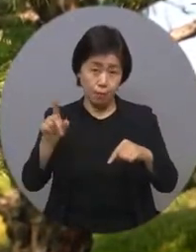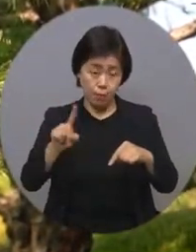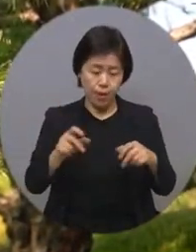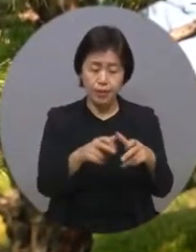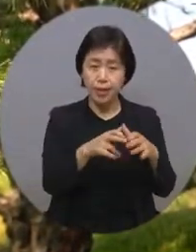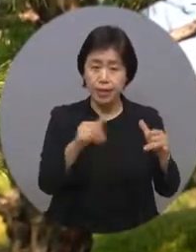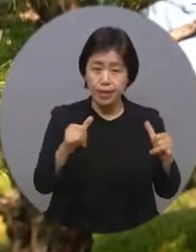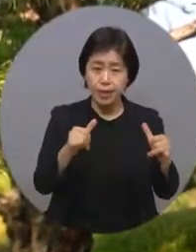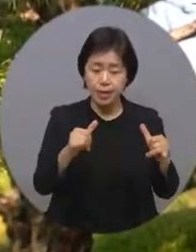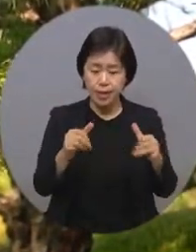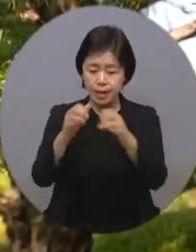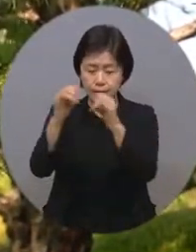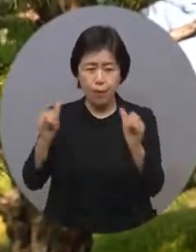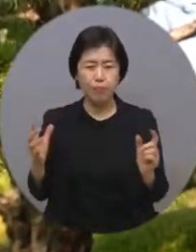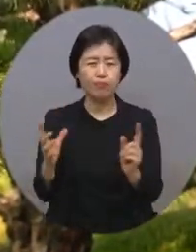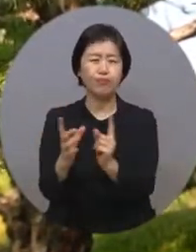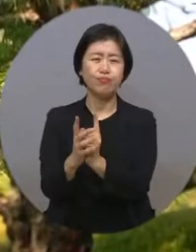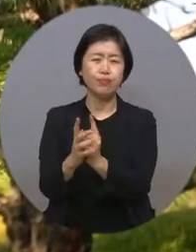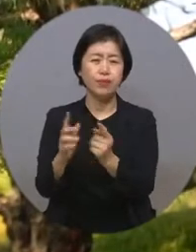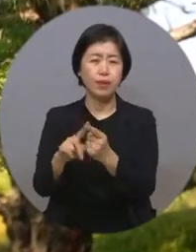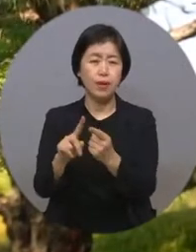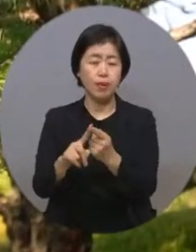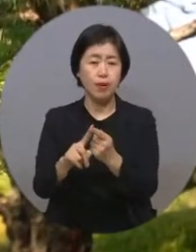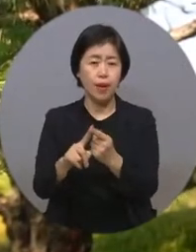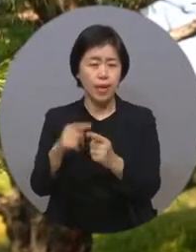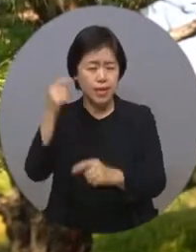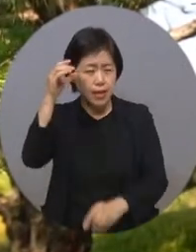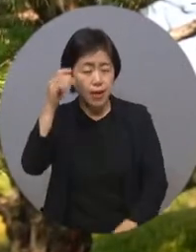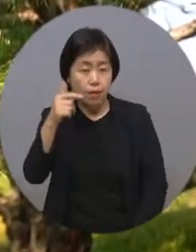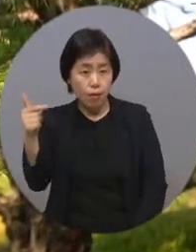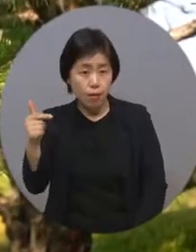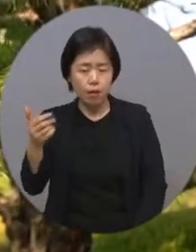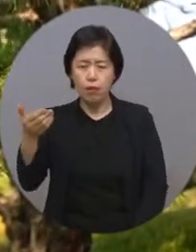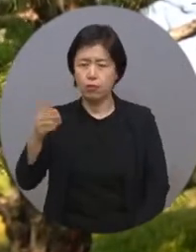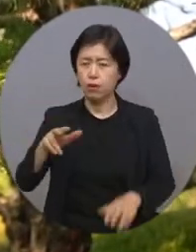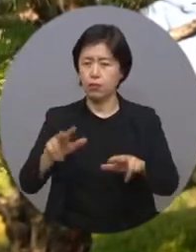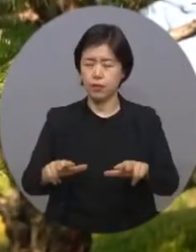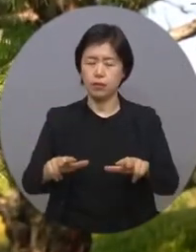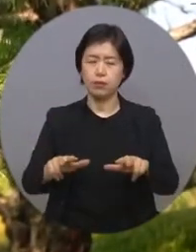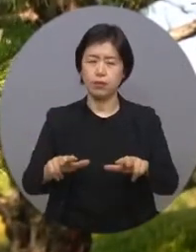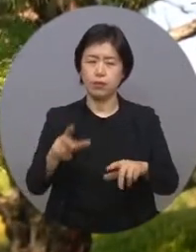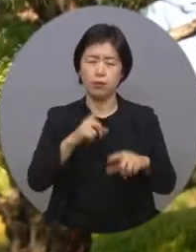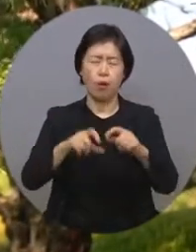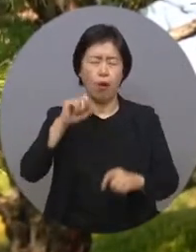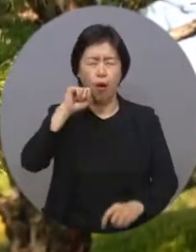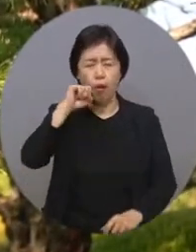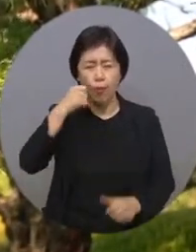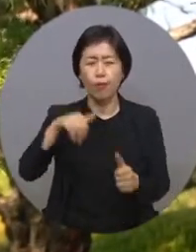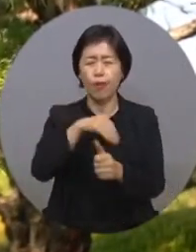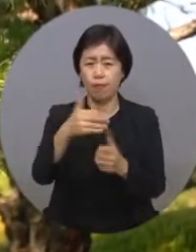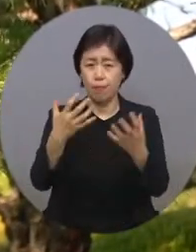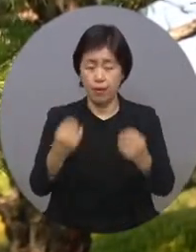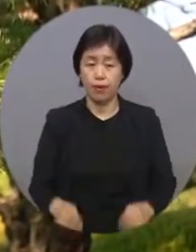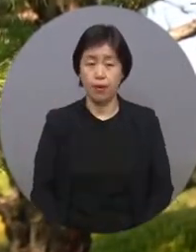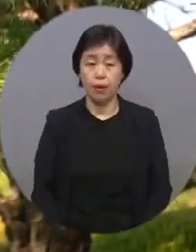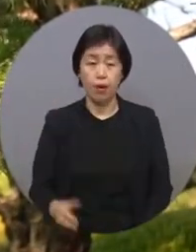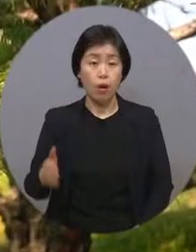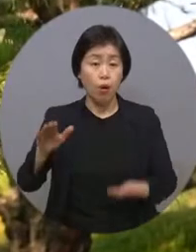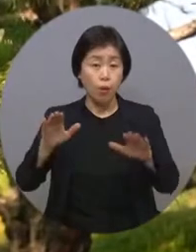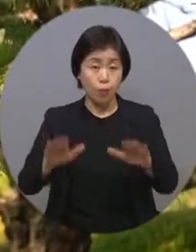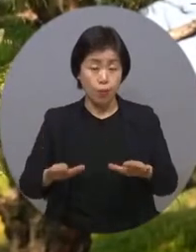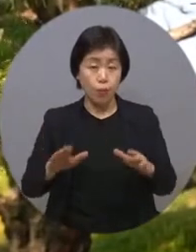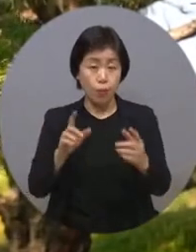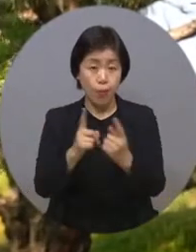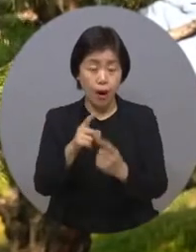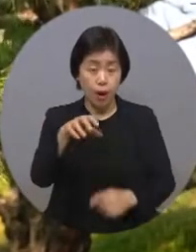진출을 장려하고 있지만 지금은 특히나 장애인의 사회 진출이 어렵습니다. 하지만 오늘 만난 캐논코리아 주식회사는